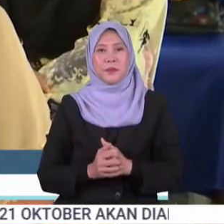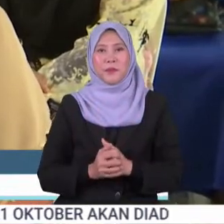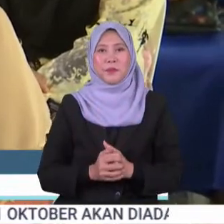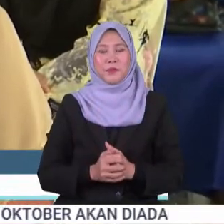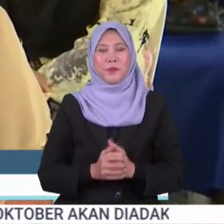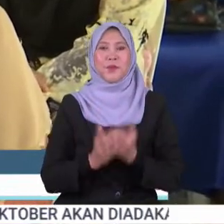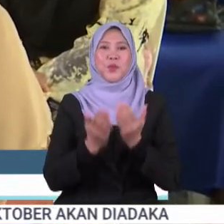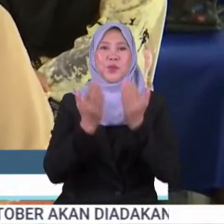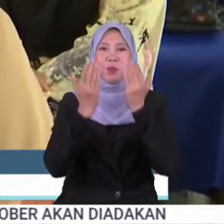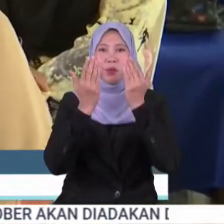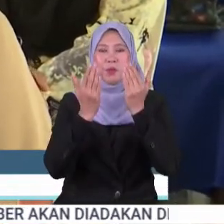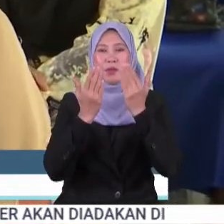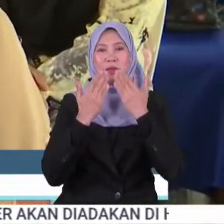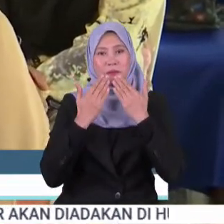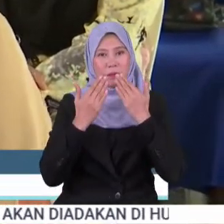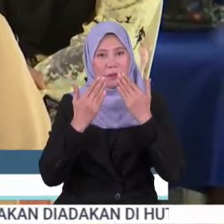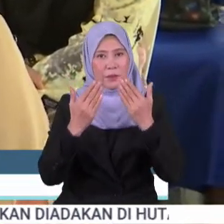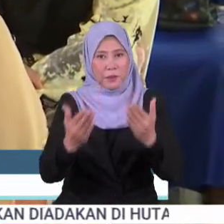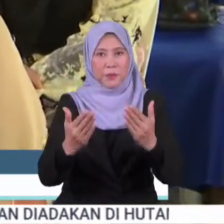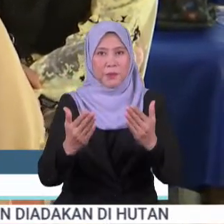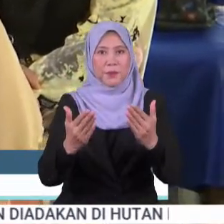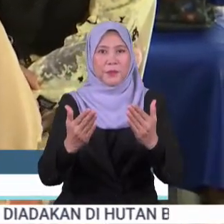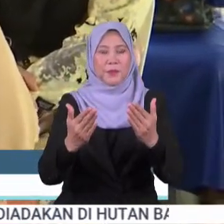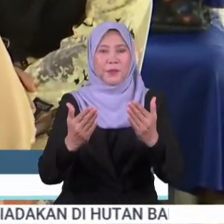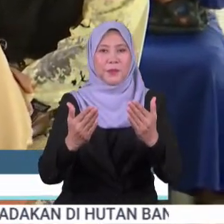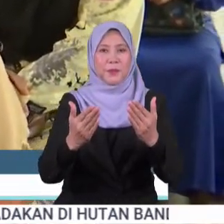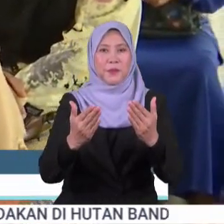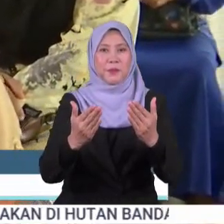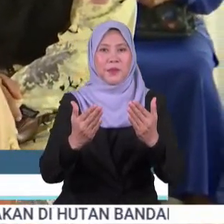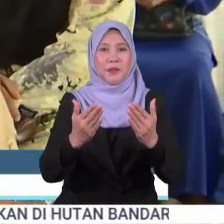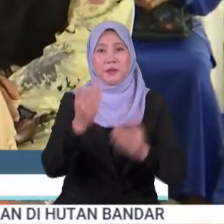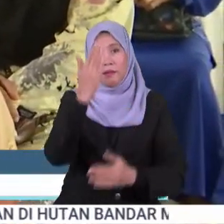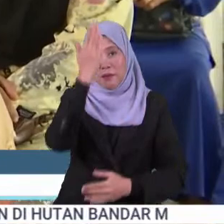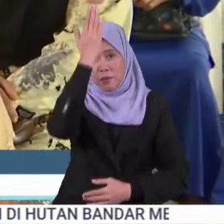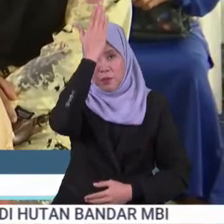sangat-sangat bersyukurlah dan berterima kasih pada tuanku